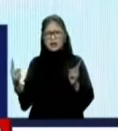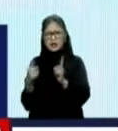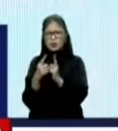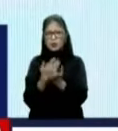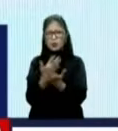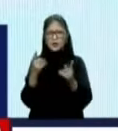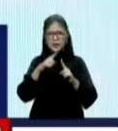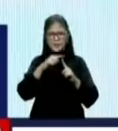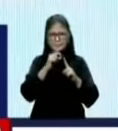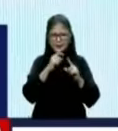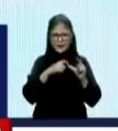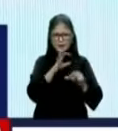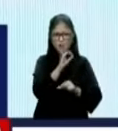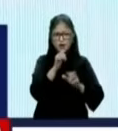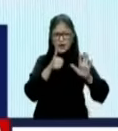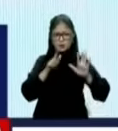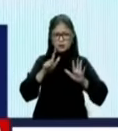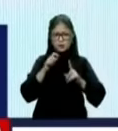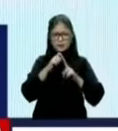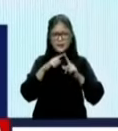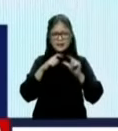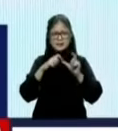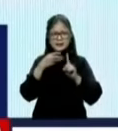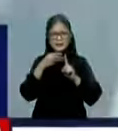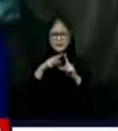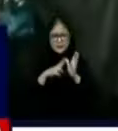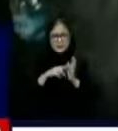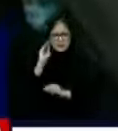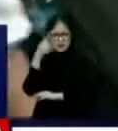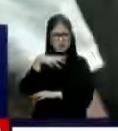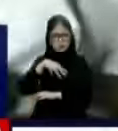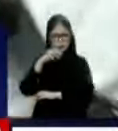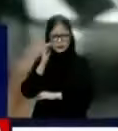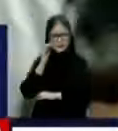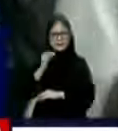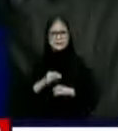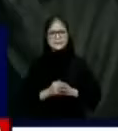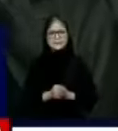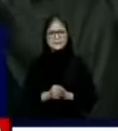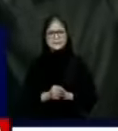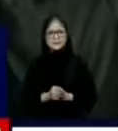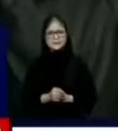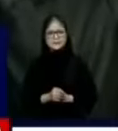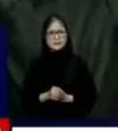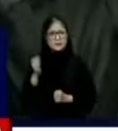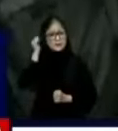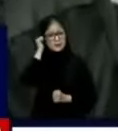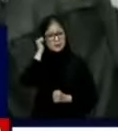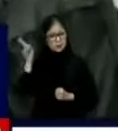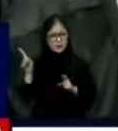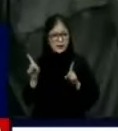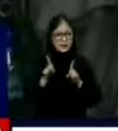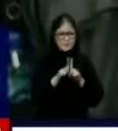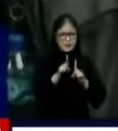TPS 67 Paseban, Senen, Jakarta Pusat. Ya pemirsa, didampingi Liliana Tanu Sudipyo, Ketua Umum